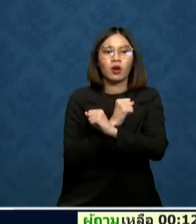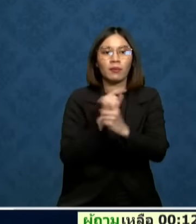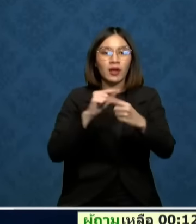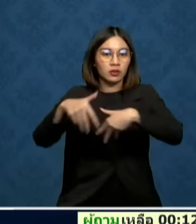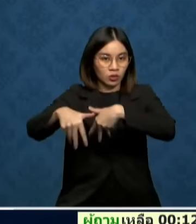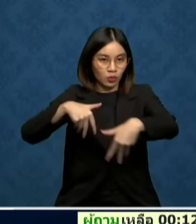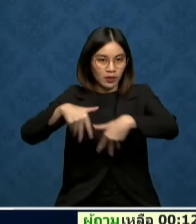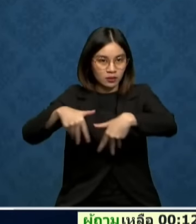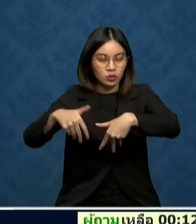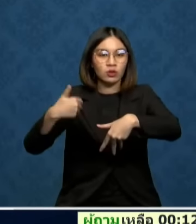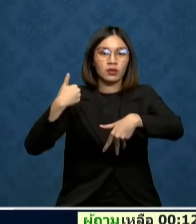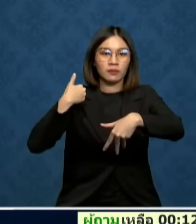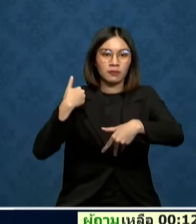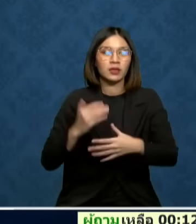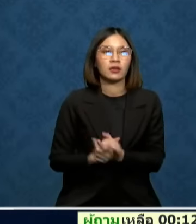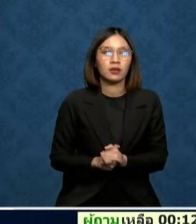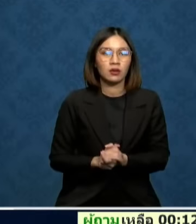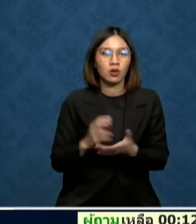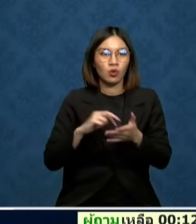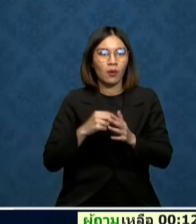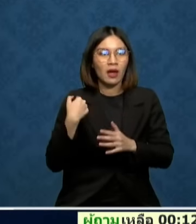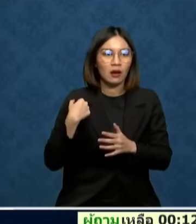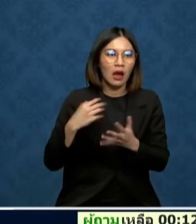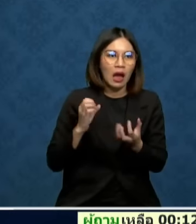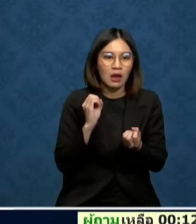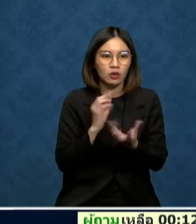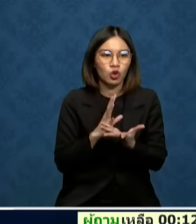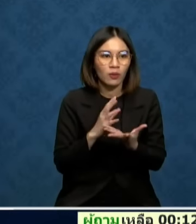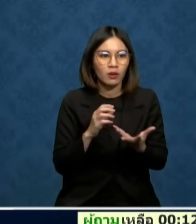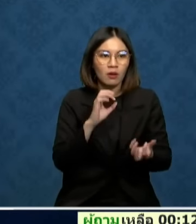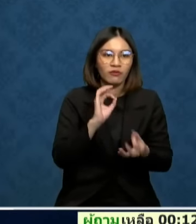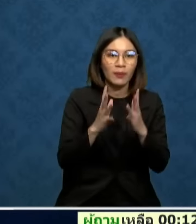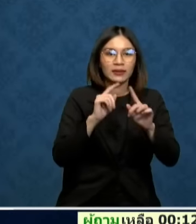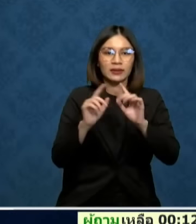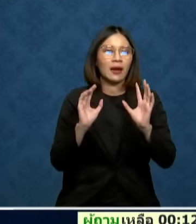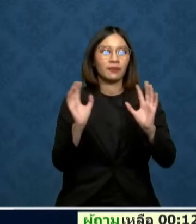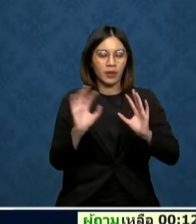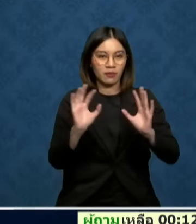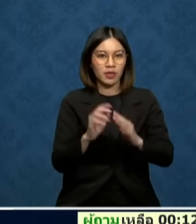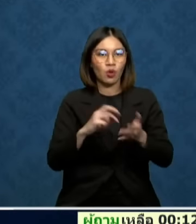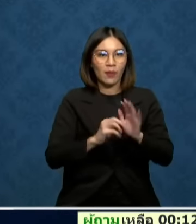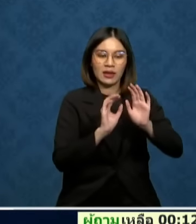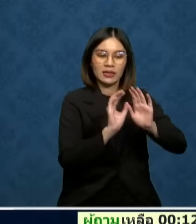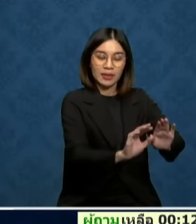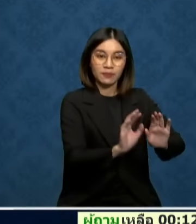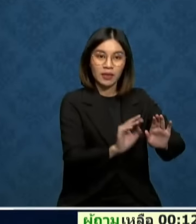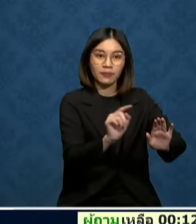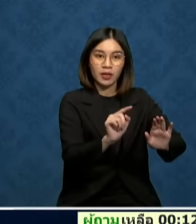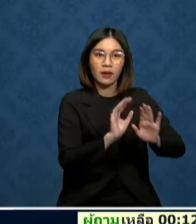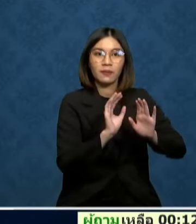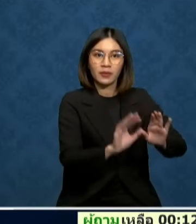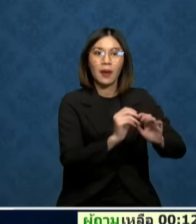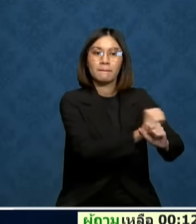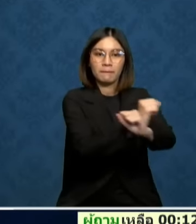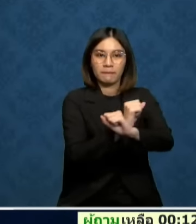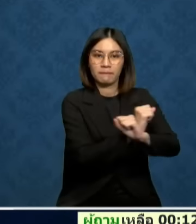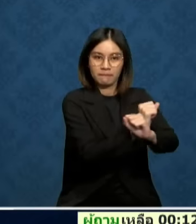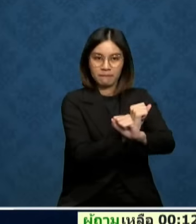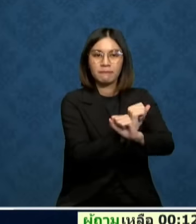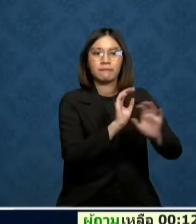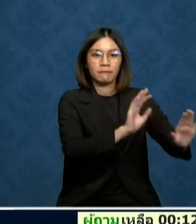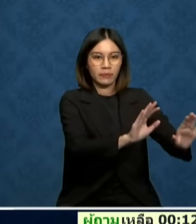ชาชนมากขึ้นแล้วก็ทำให้ไม่อ่อนไหวต่อการเกิดเหตุนะคะและที่สำคัญที่สุดก็คือเอาไปเก็บในพื้นที่ที่ปลอดภัยพอสม